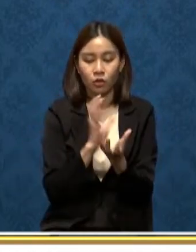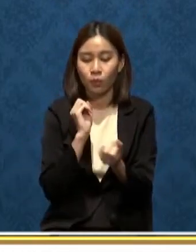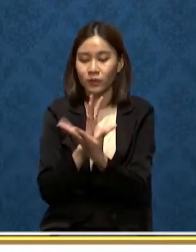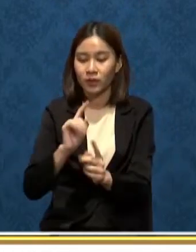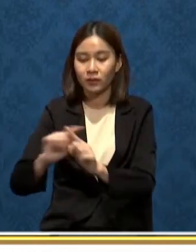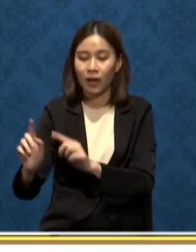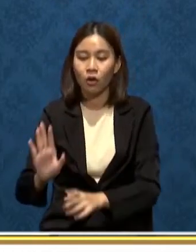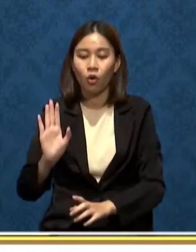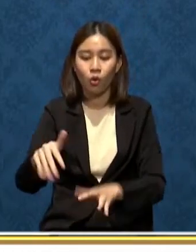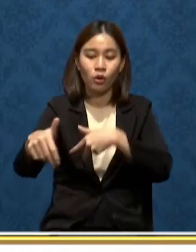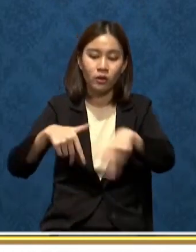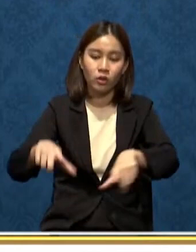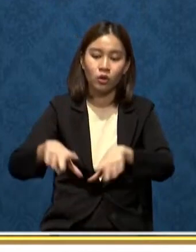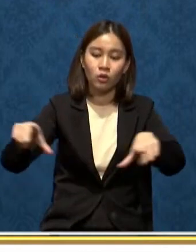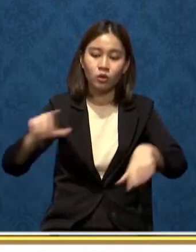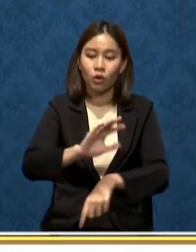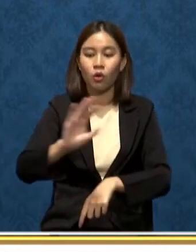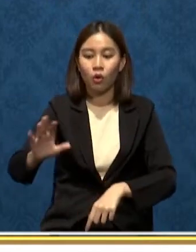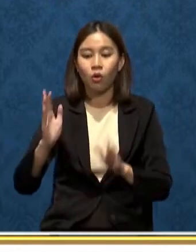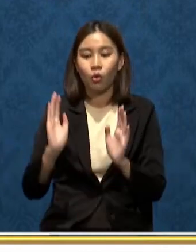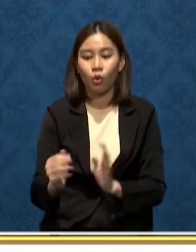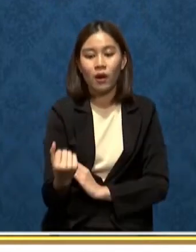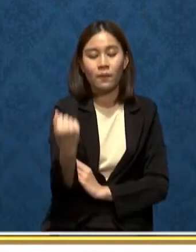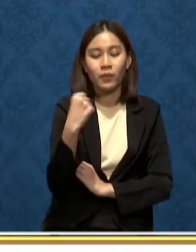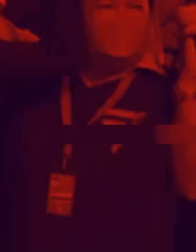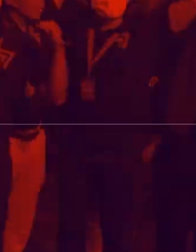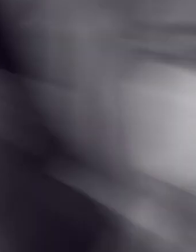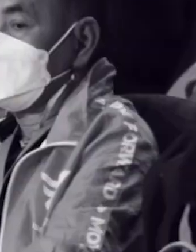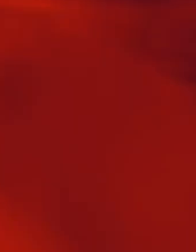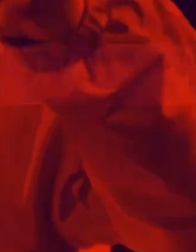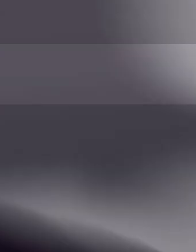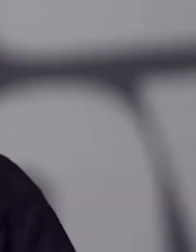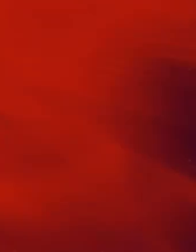ของคนในพนที่จากผู้มอำนาจนอกพืนที่